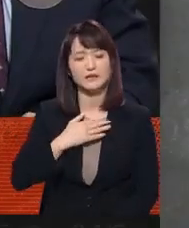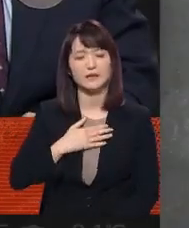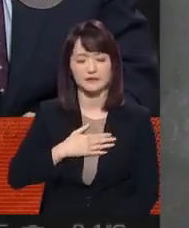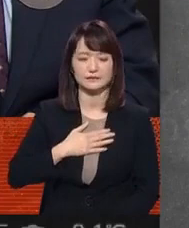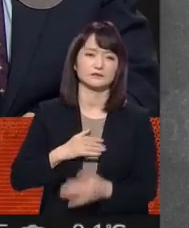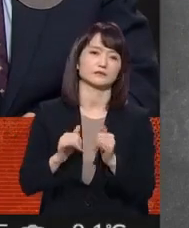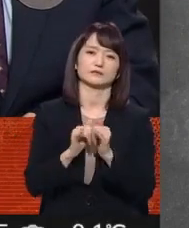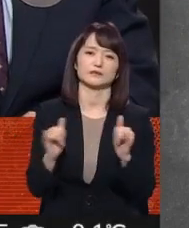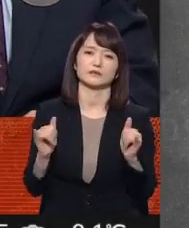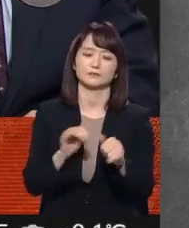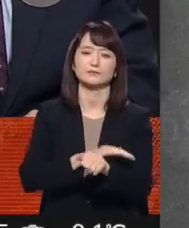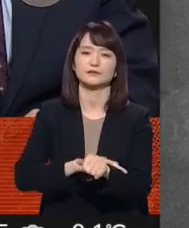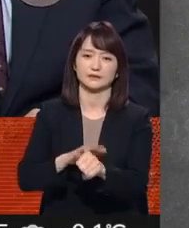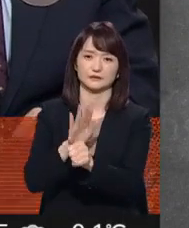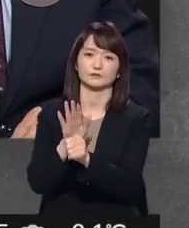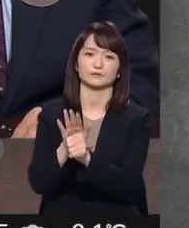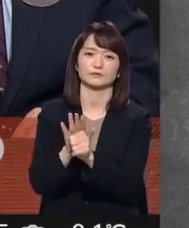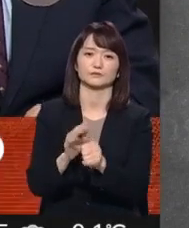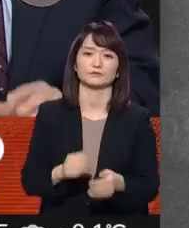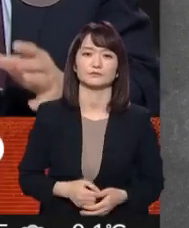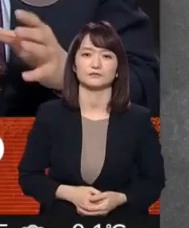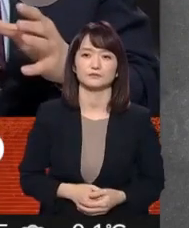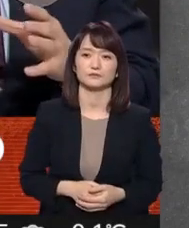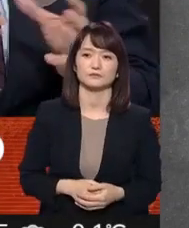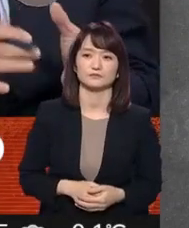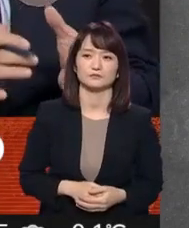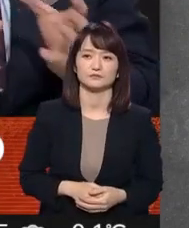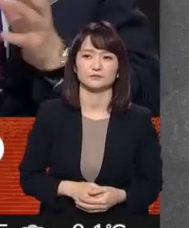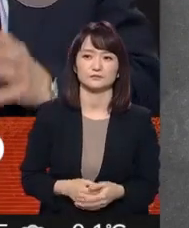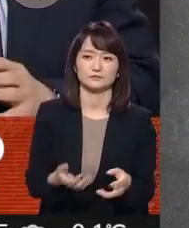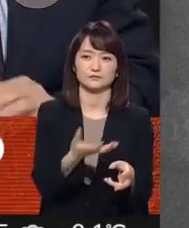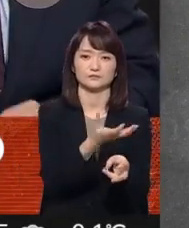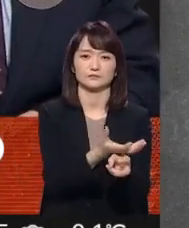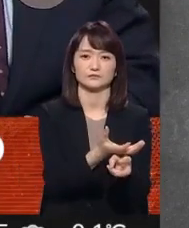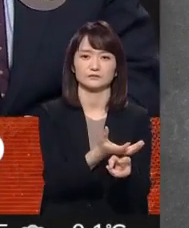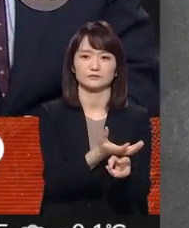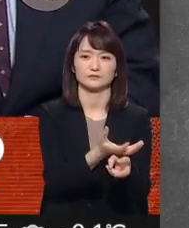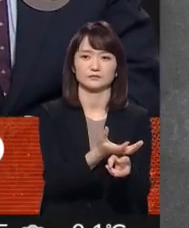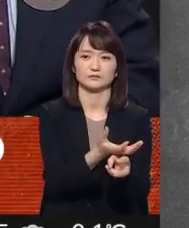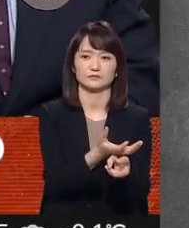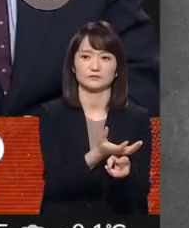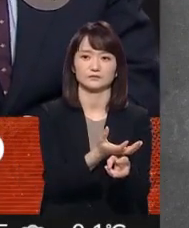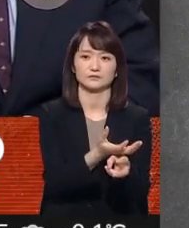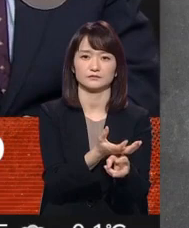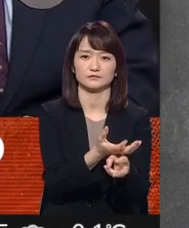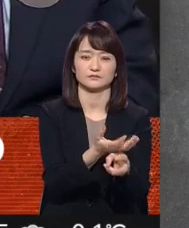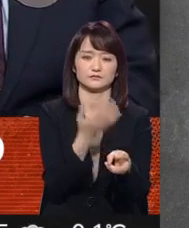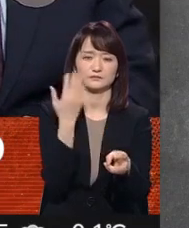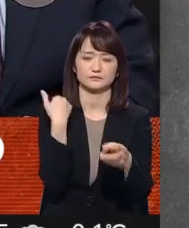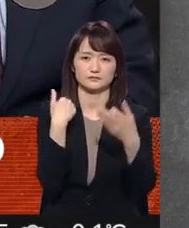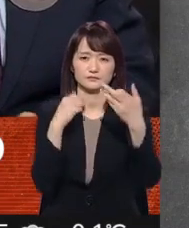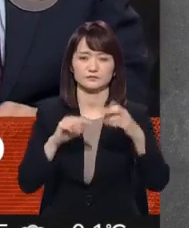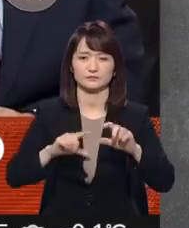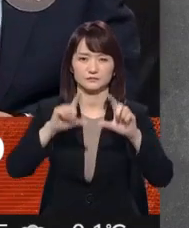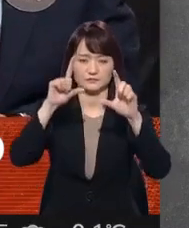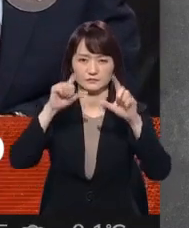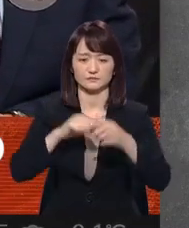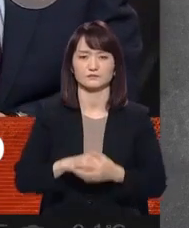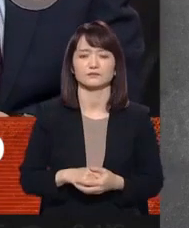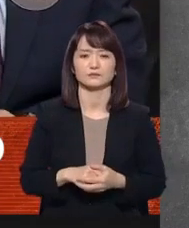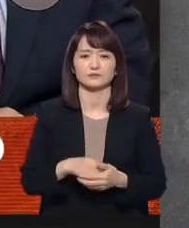이렇게 돕는 것인데요 지금 이제 실제 저기에 그 트럭에서 놔둔 것만 보니까 지난 18일 새벽 3시